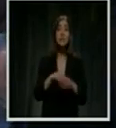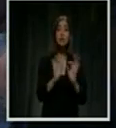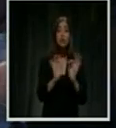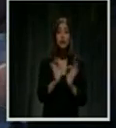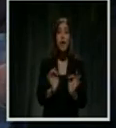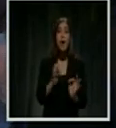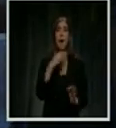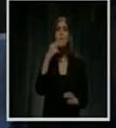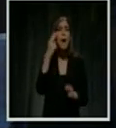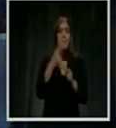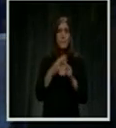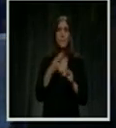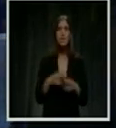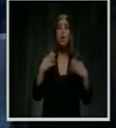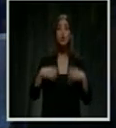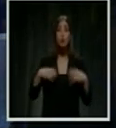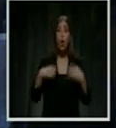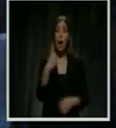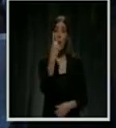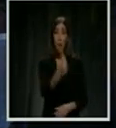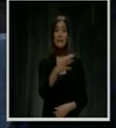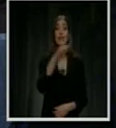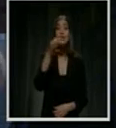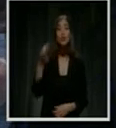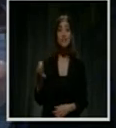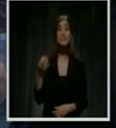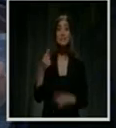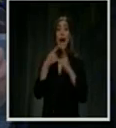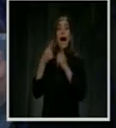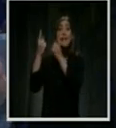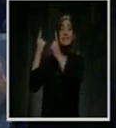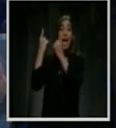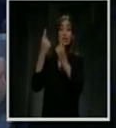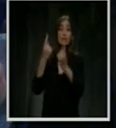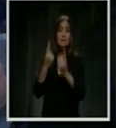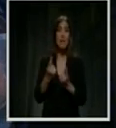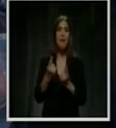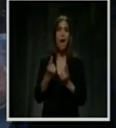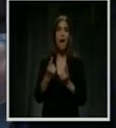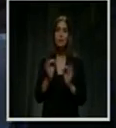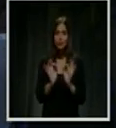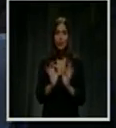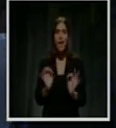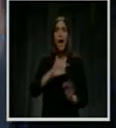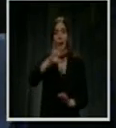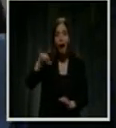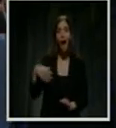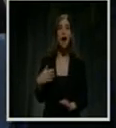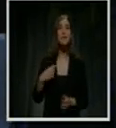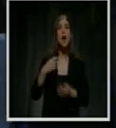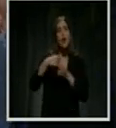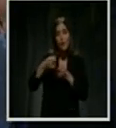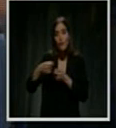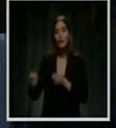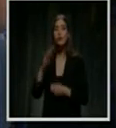fi 11 sena, konna nagħmlu skola ġdida kull sena. Għalhekk ma nvestewx għall-poplu, għalhekk nefqu l-flus tal-poplu